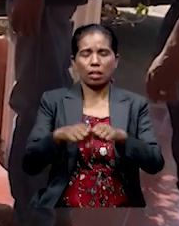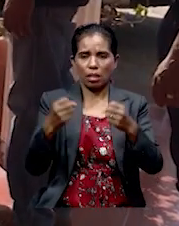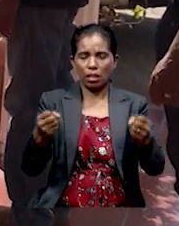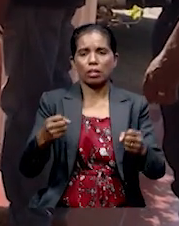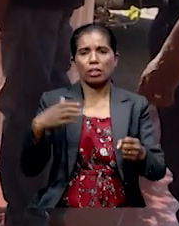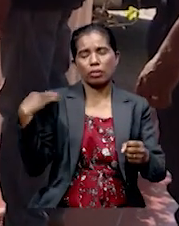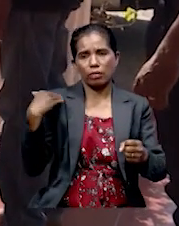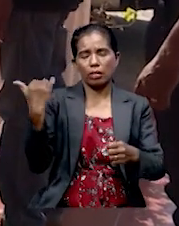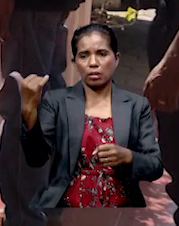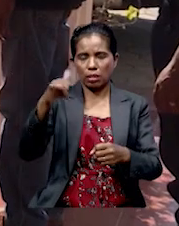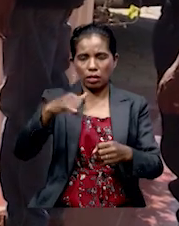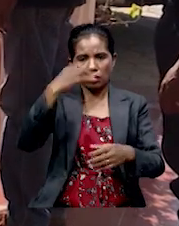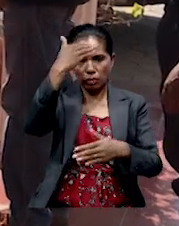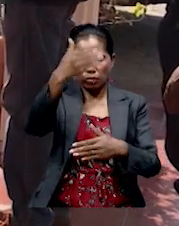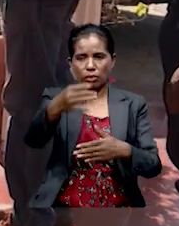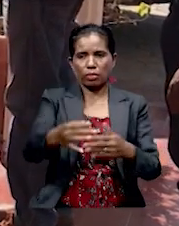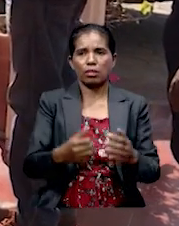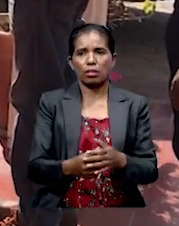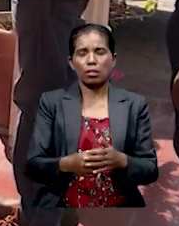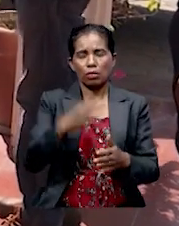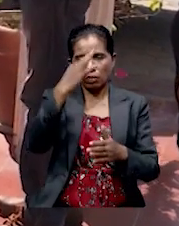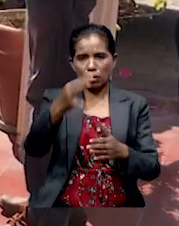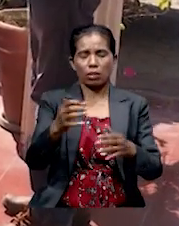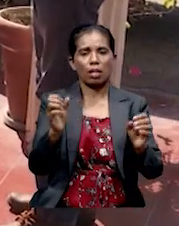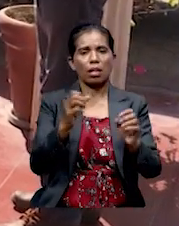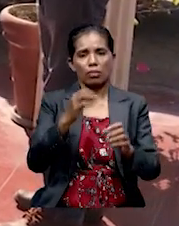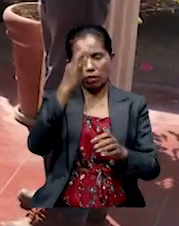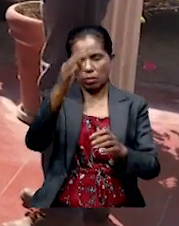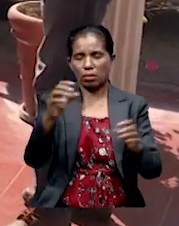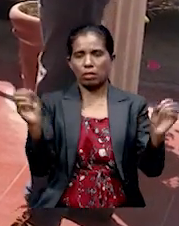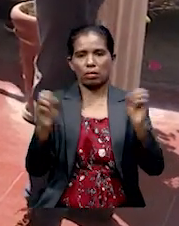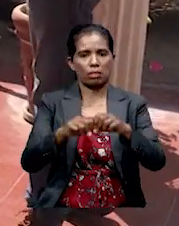Zaman sekarang berkonsum ini, kita beli dia abang baru ane lakoli nana buat tidak.